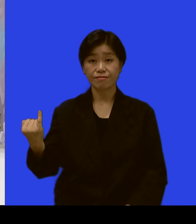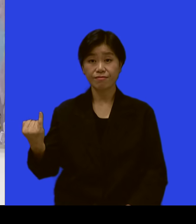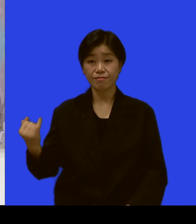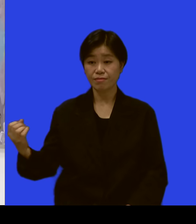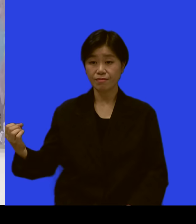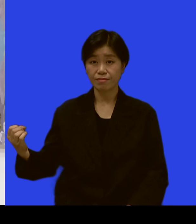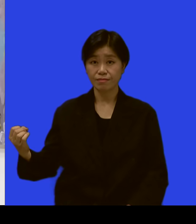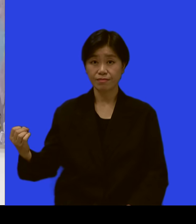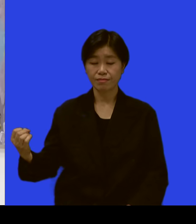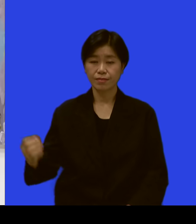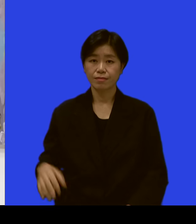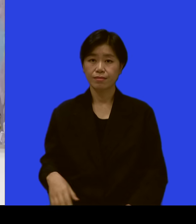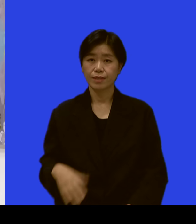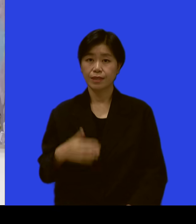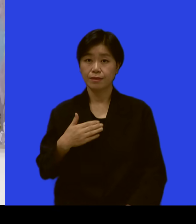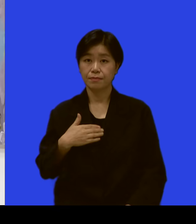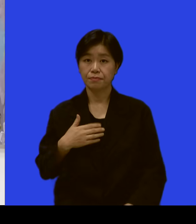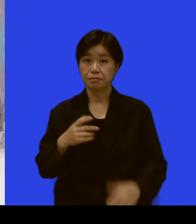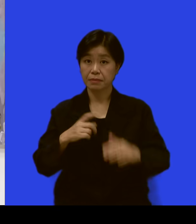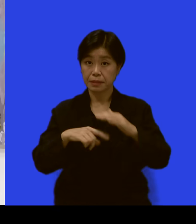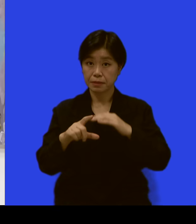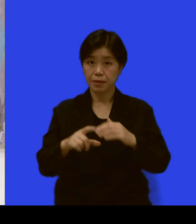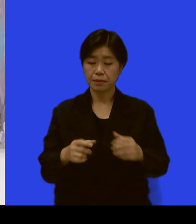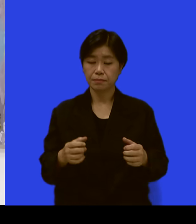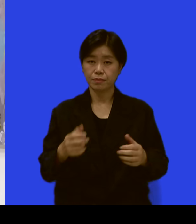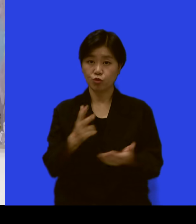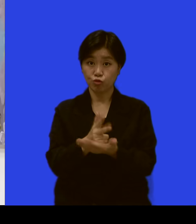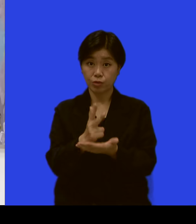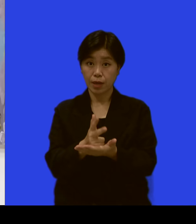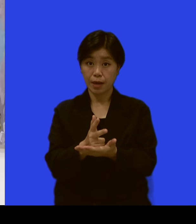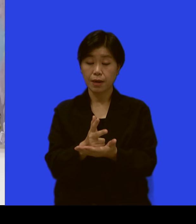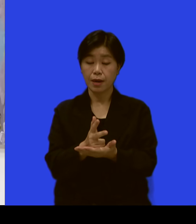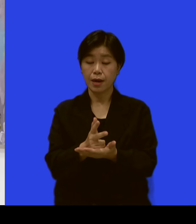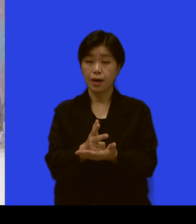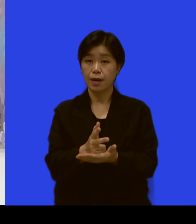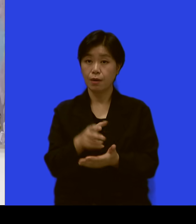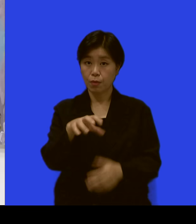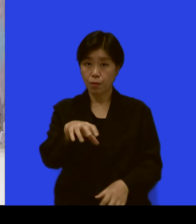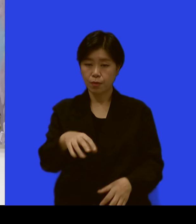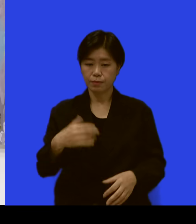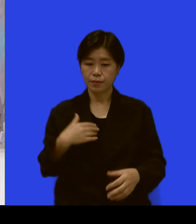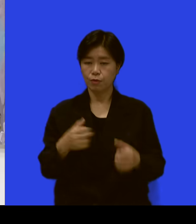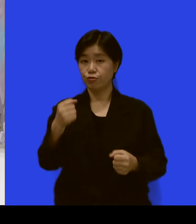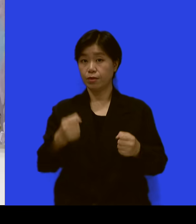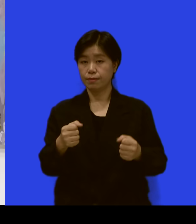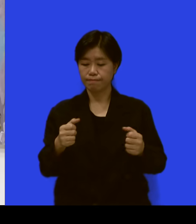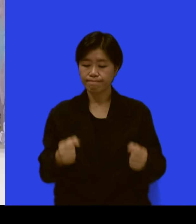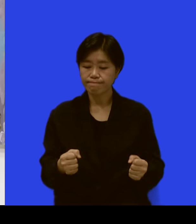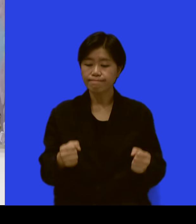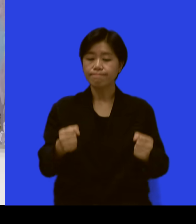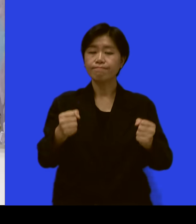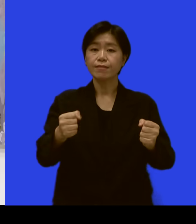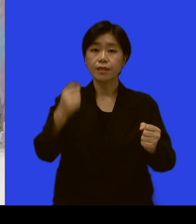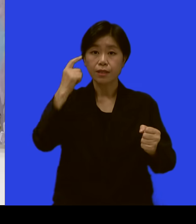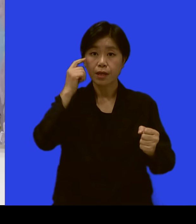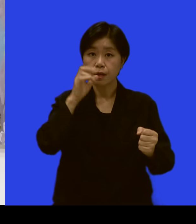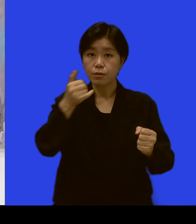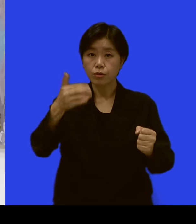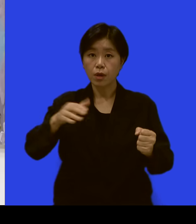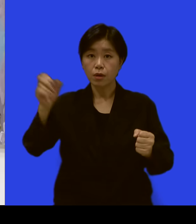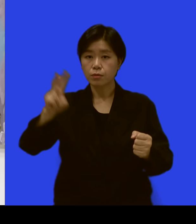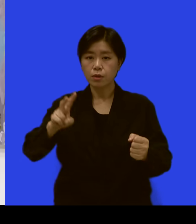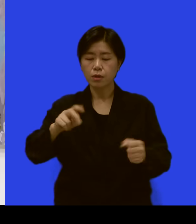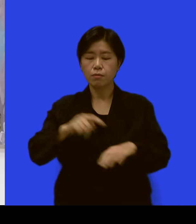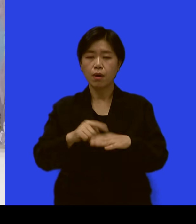주차하고 기도하면서 출근해서 주차하고 건물로 올라가려는데 갑자기 그런 거예요. 너무 마음이